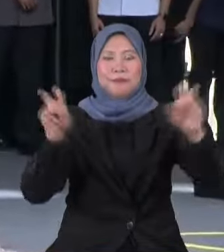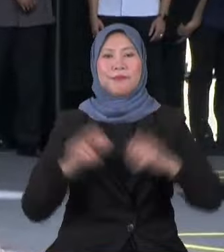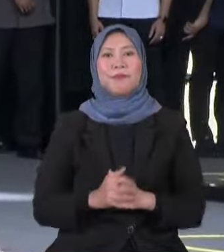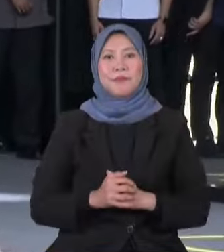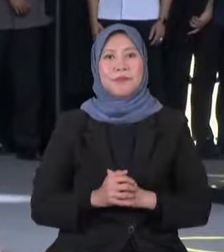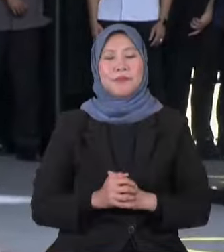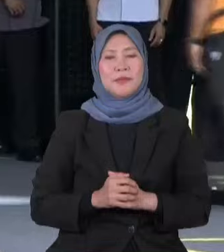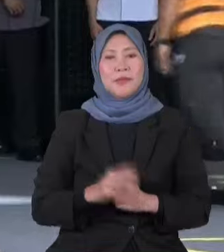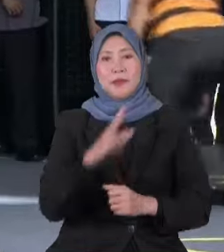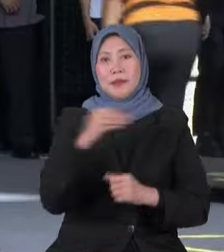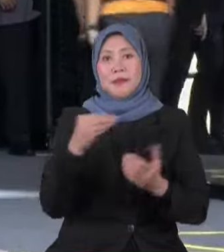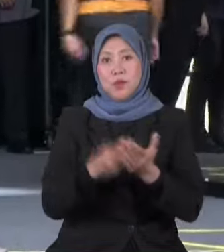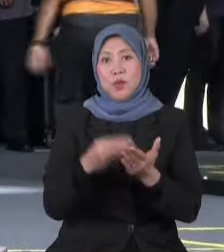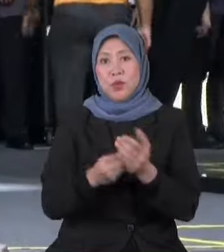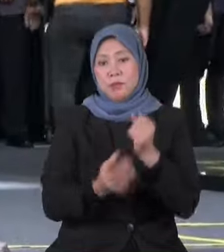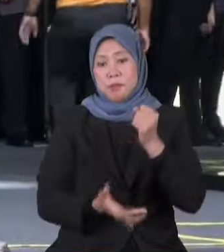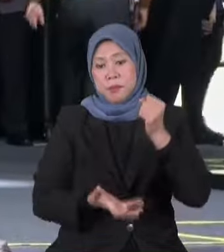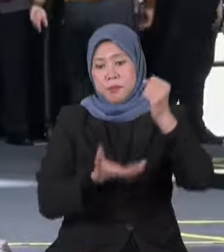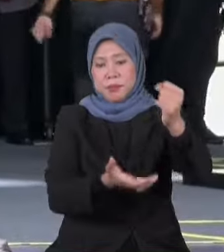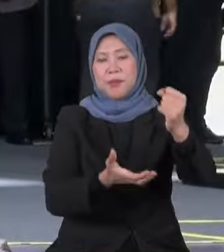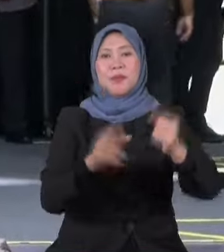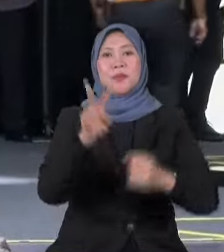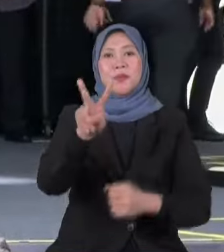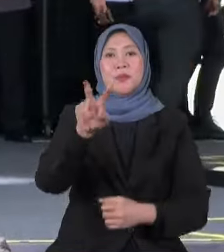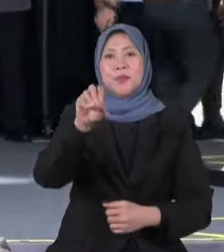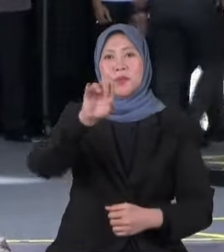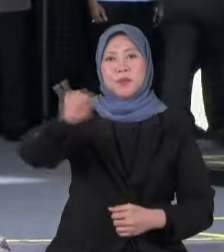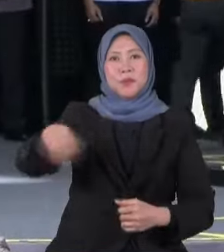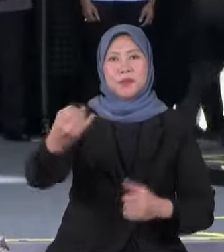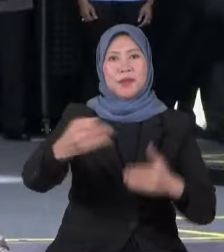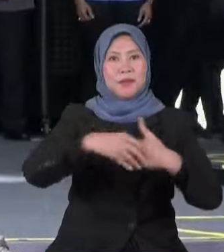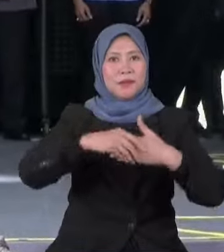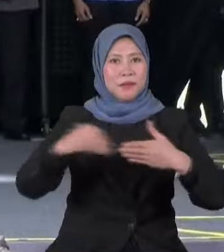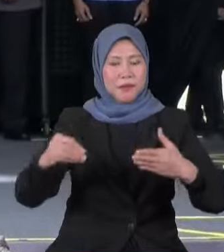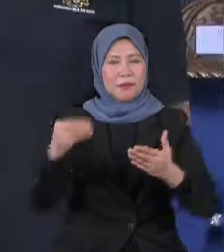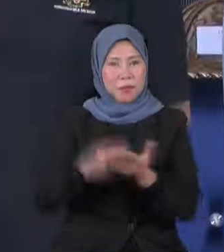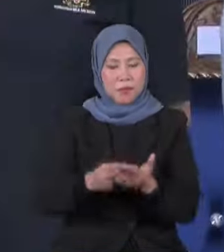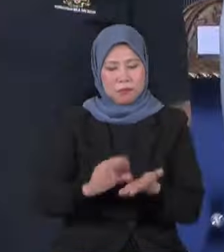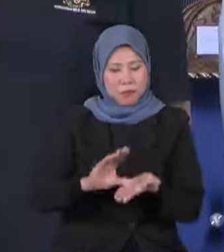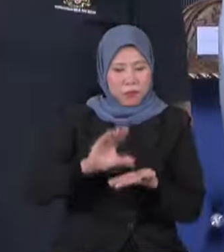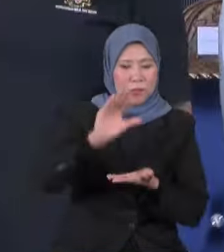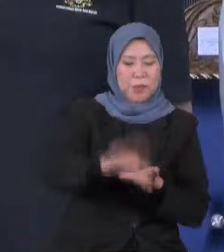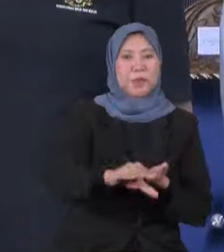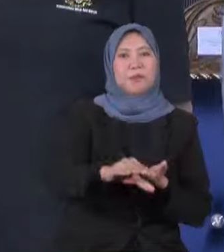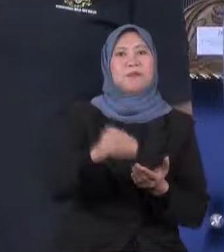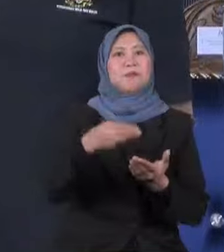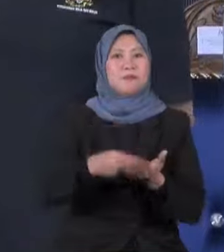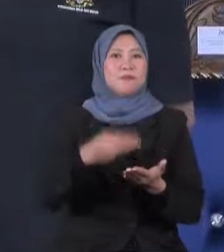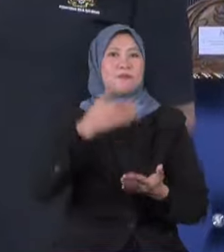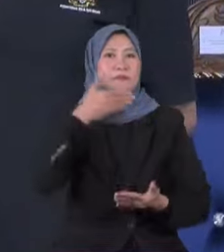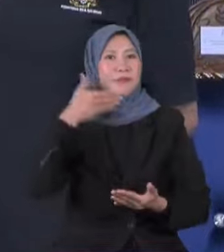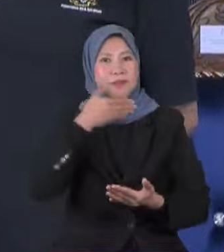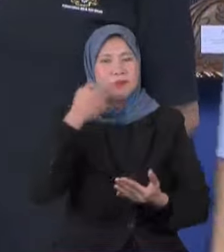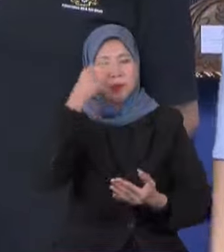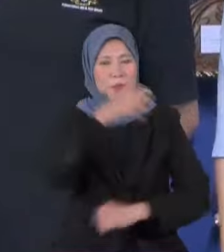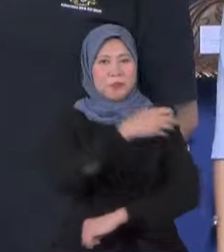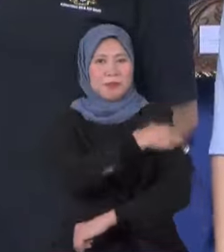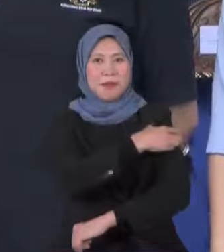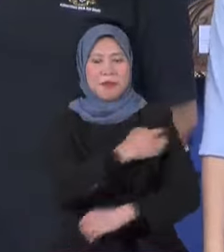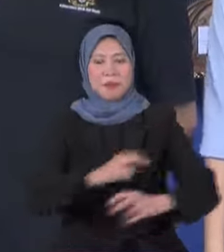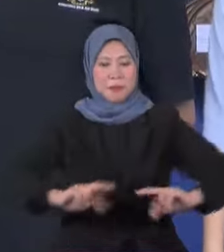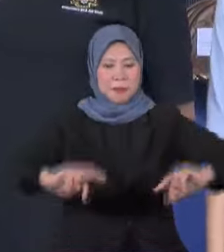ini juga dana peruntukan berjumlah 20 juta ringgit Malaysia disalurkan kepada pemegang taruh belia bagi memperkasakan